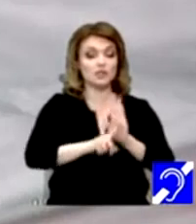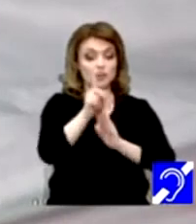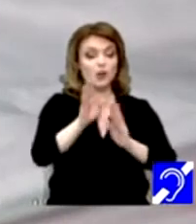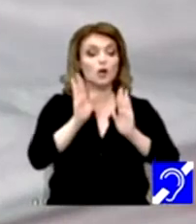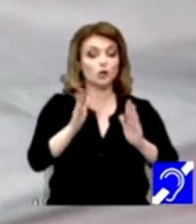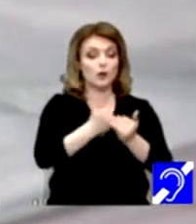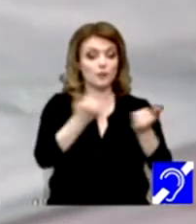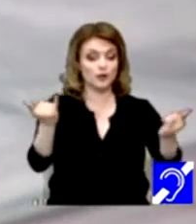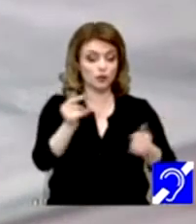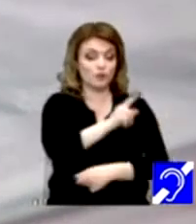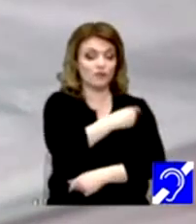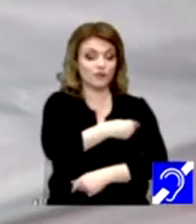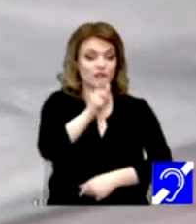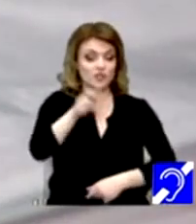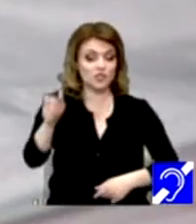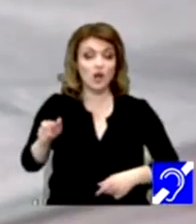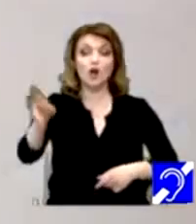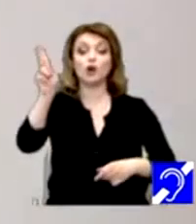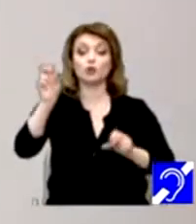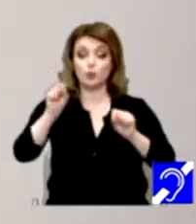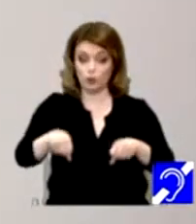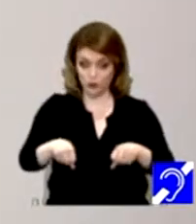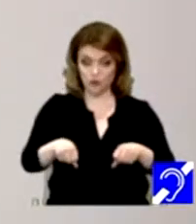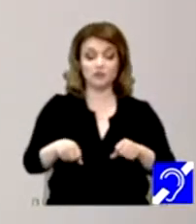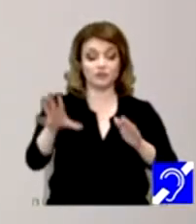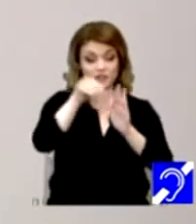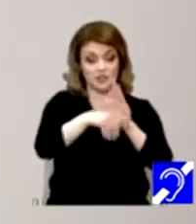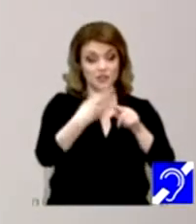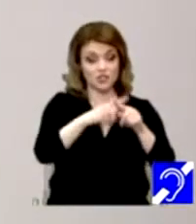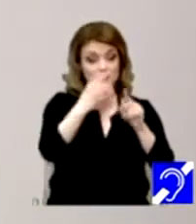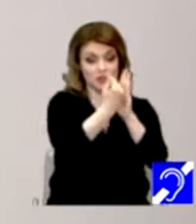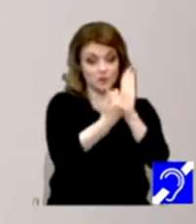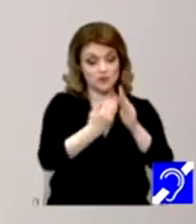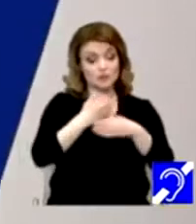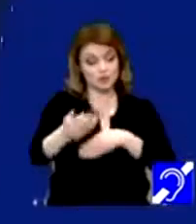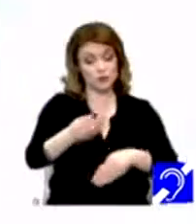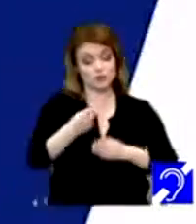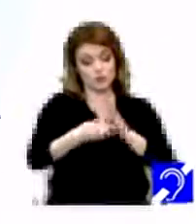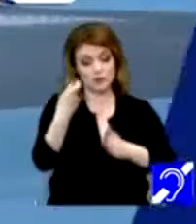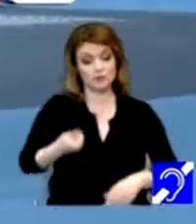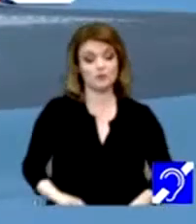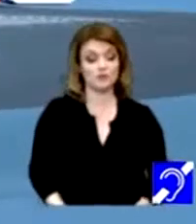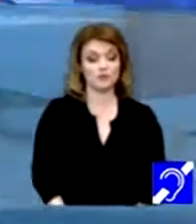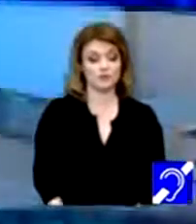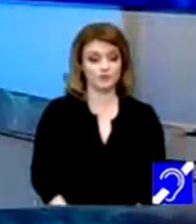lucrătorii medicali. Ce categorii noi de persoane se pot vaccina, aflați imediat în telejurnal.